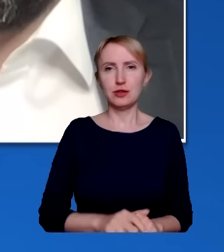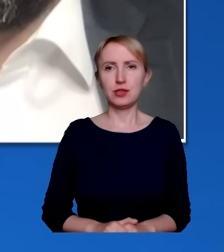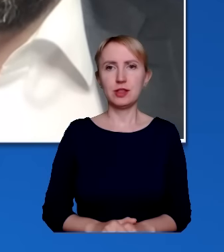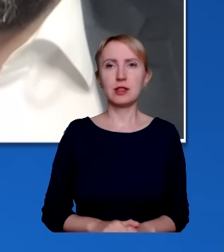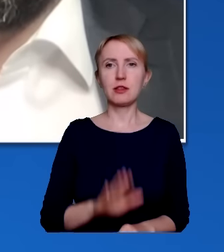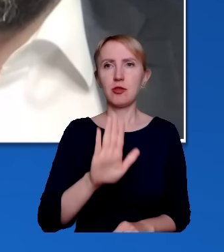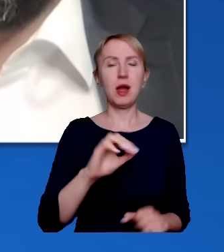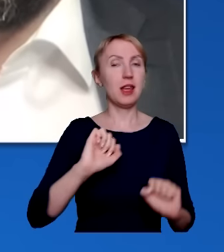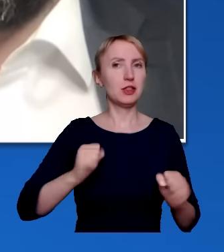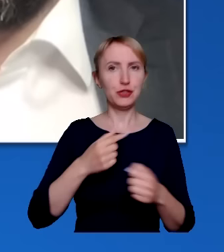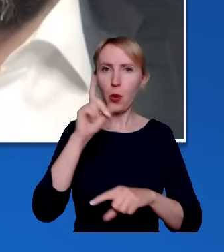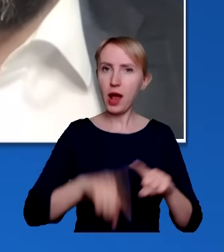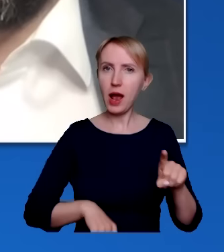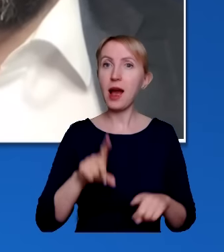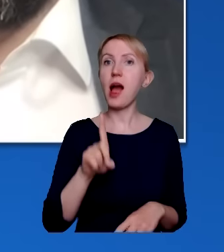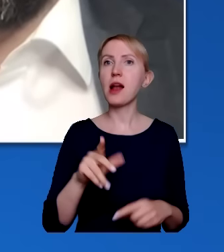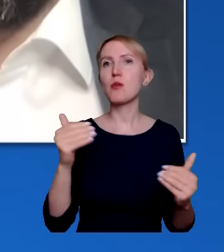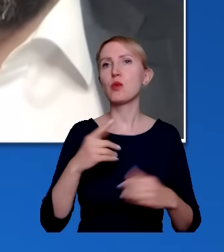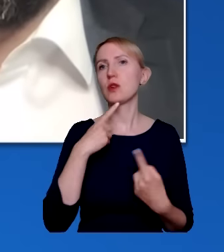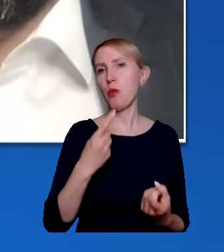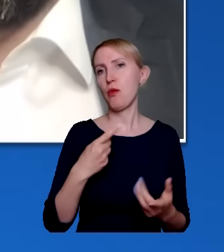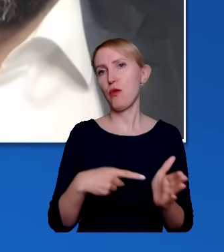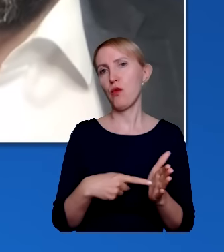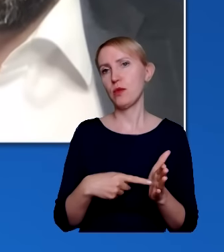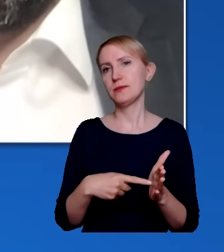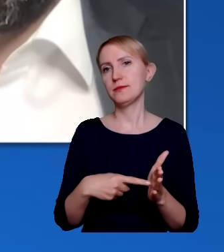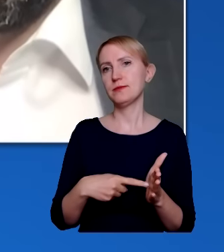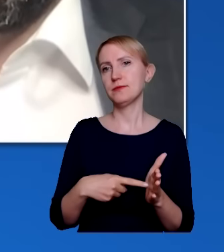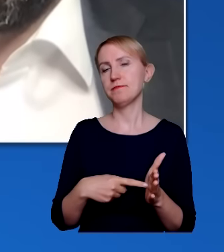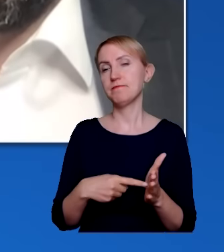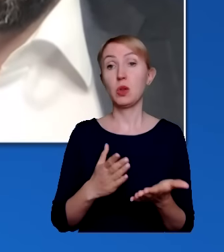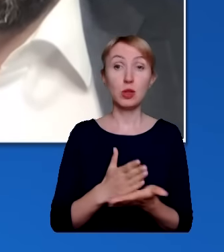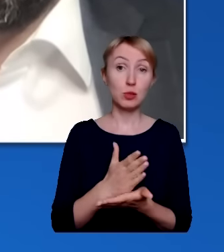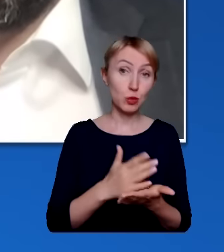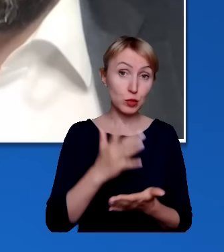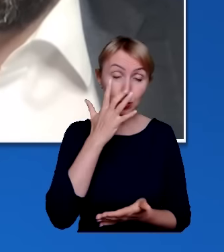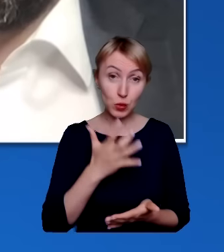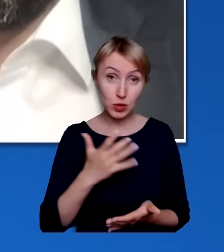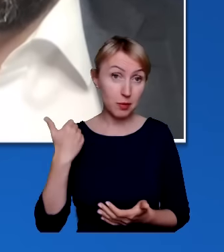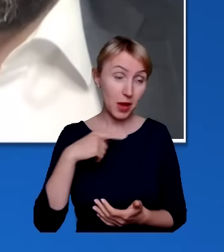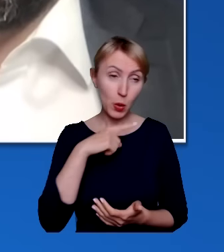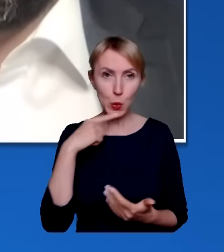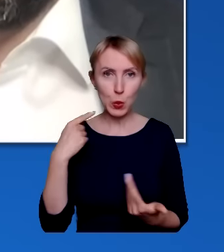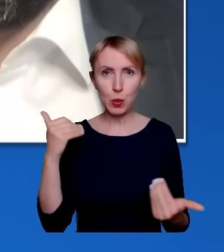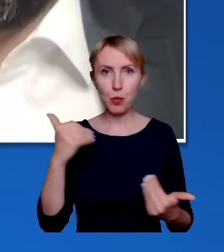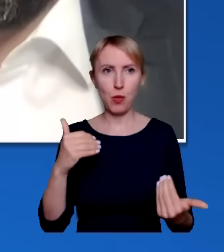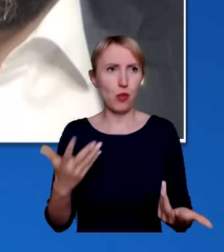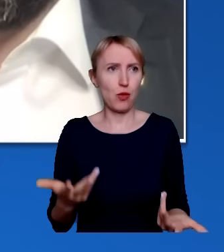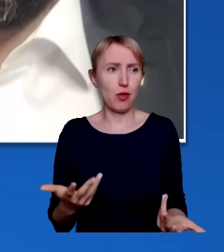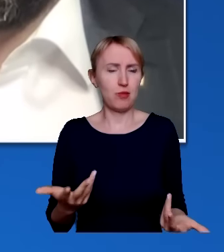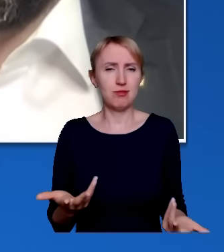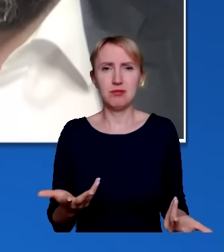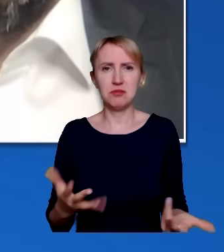posądzenie No ale można powiedzieć że tutaj służby rosyjskie czy białoruskie mogą hulać w